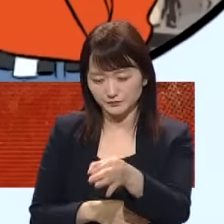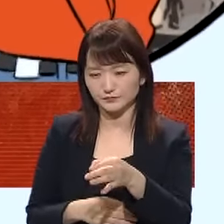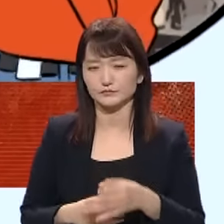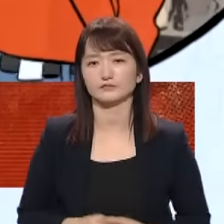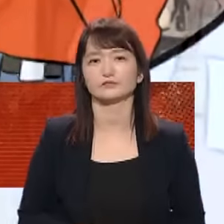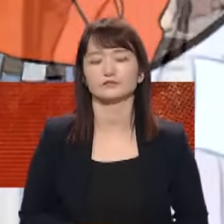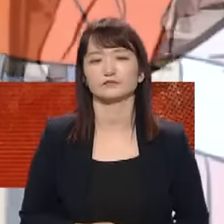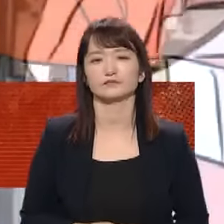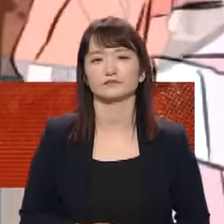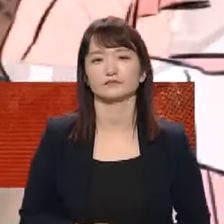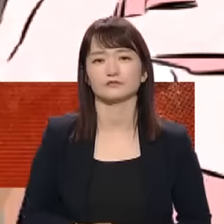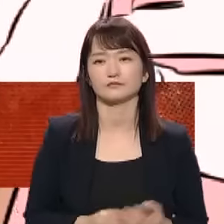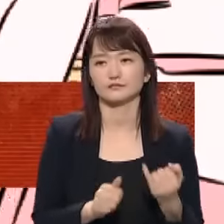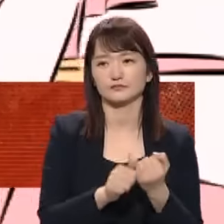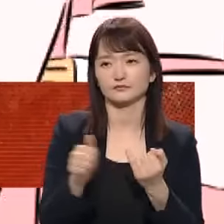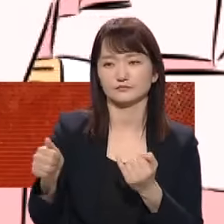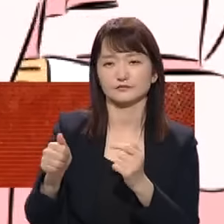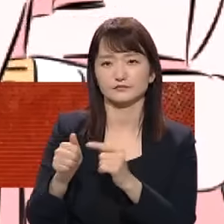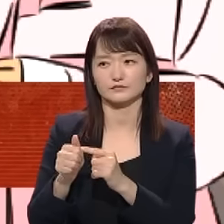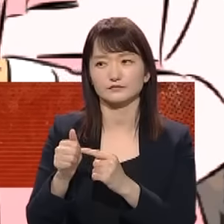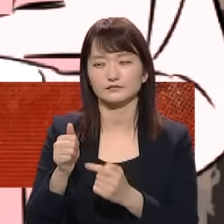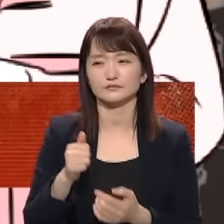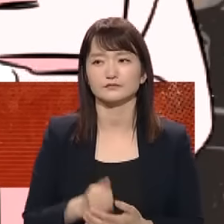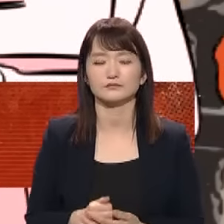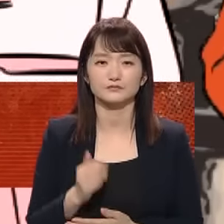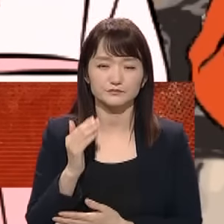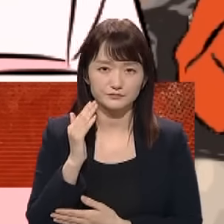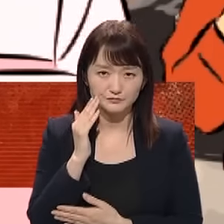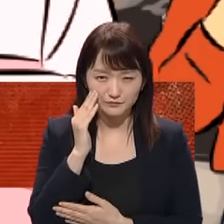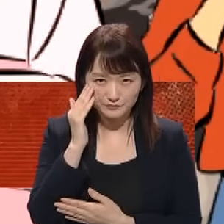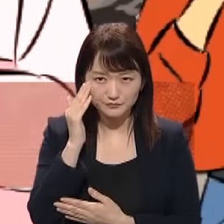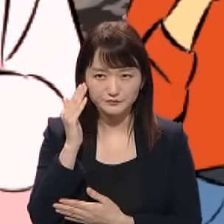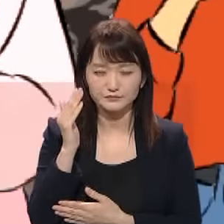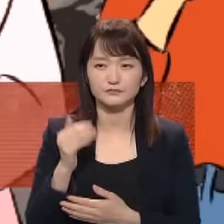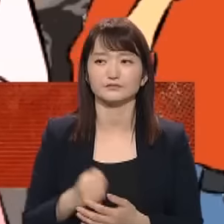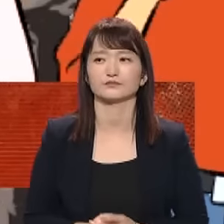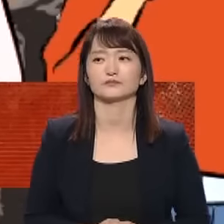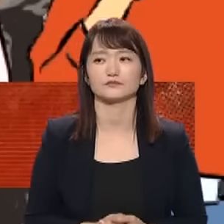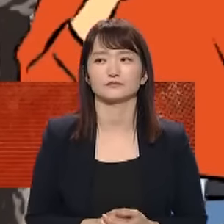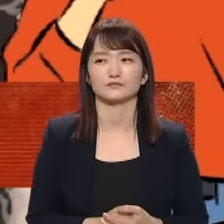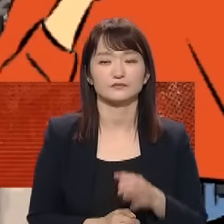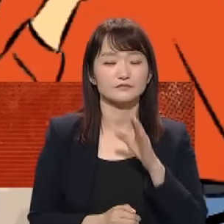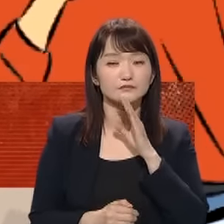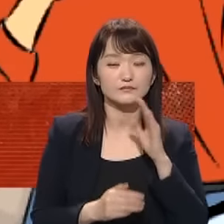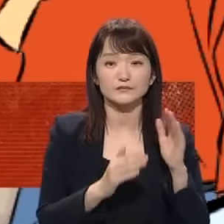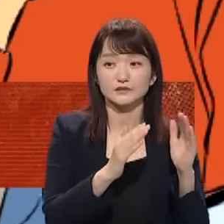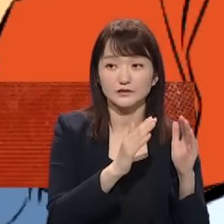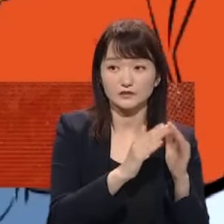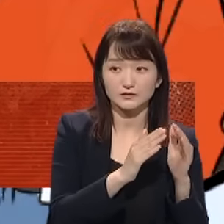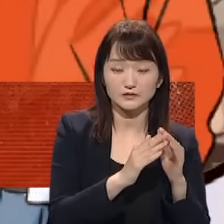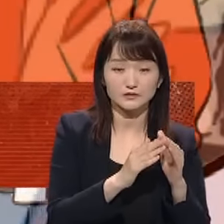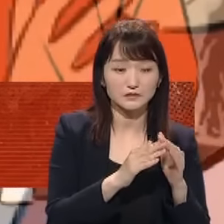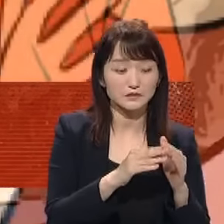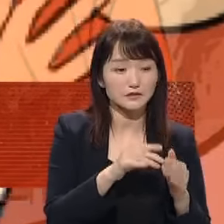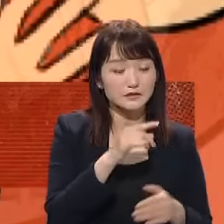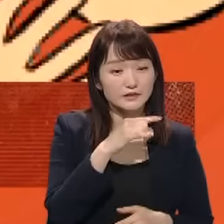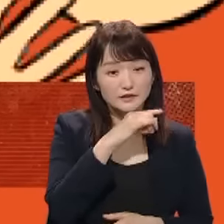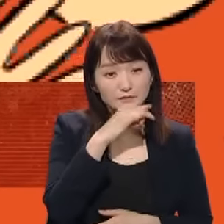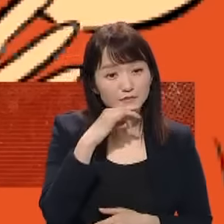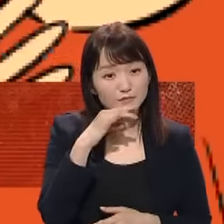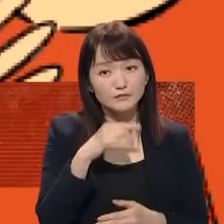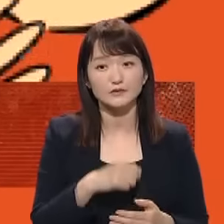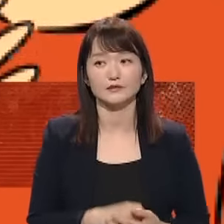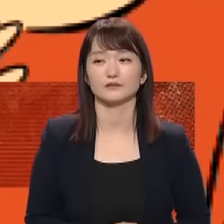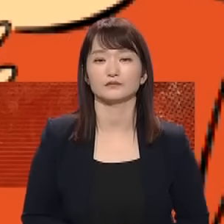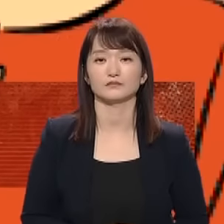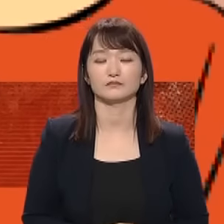쪽은 분홍색으로 준비하려고 했더니, 예비 시모가 나는 핑크색이 더 잘 어울린다라면서 친정 어머니와 같은